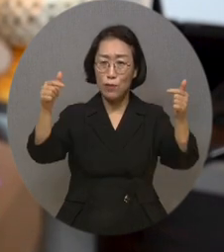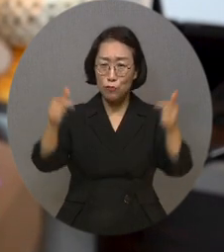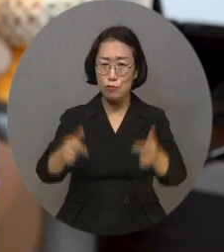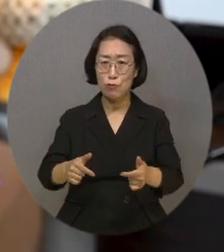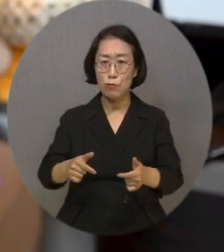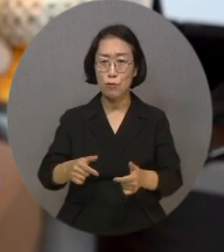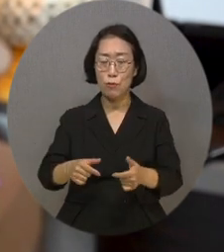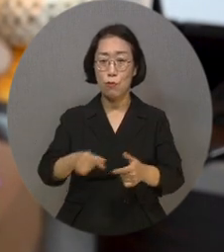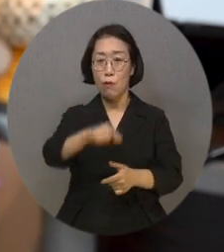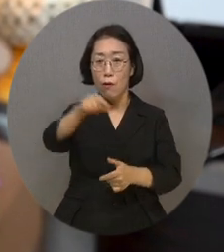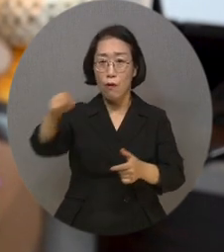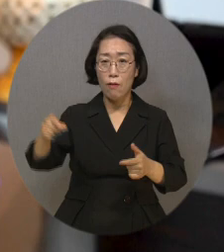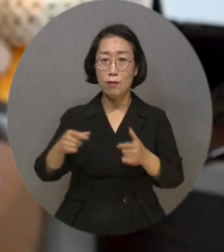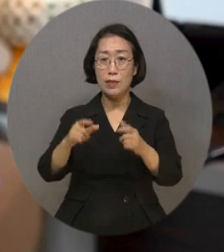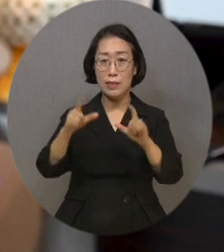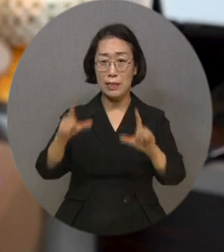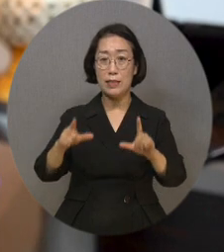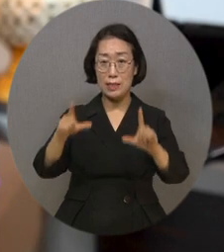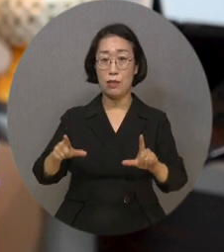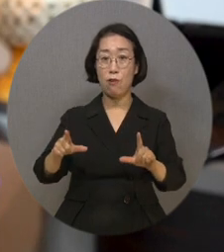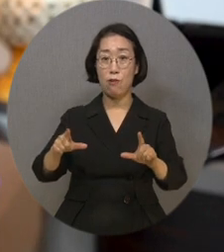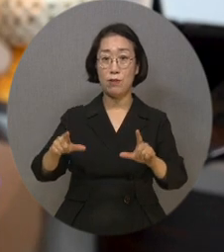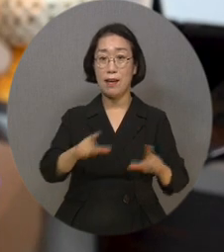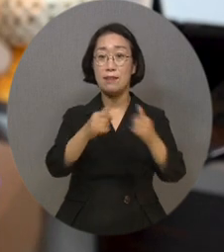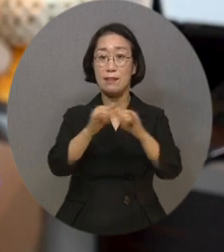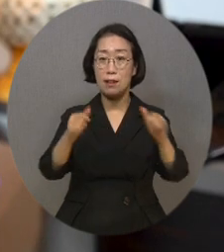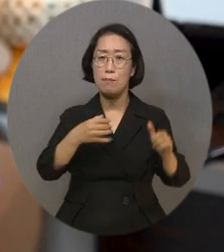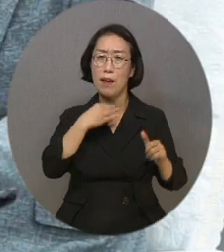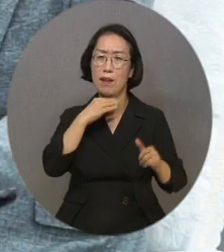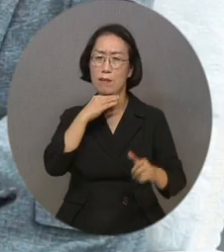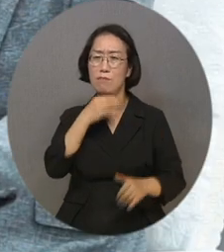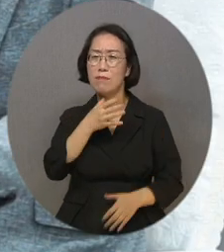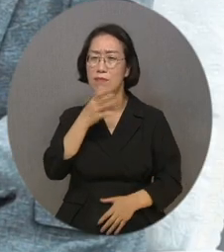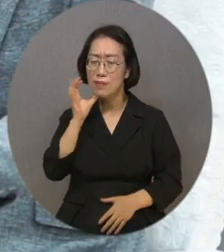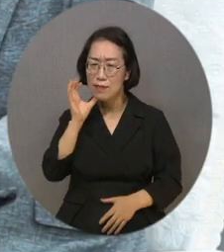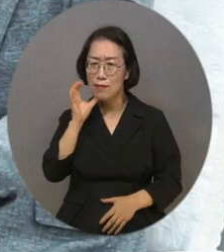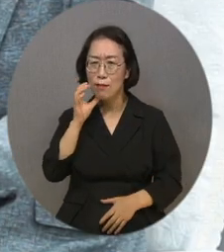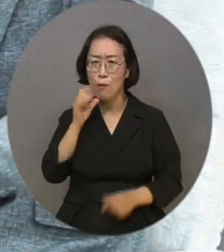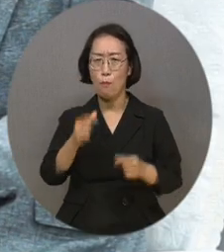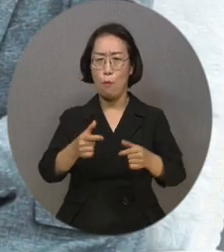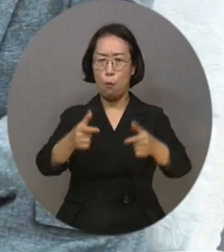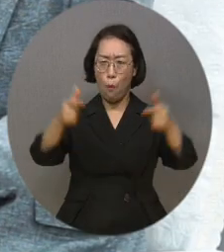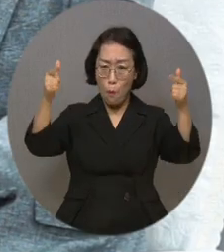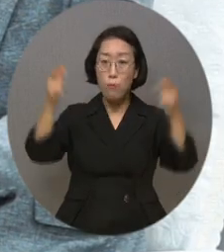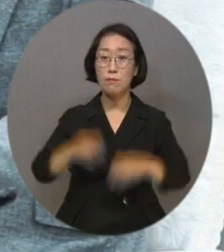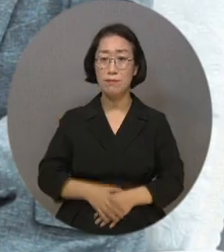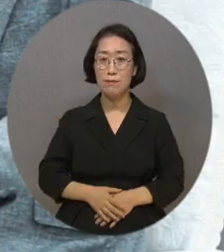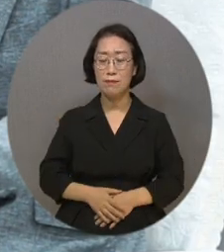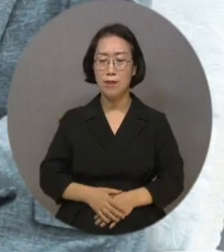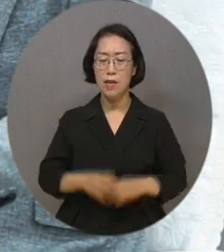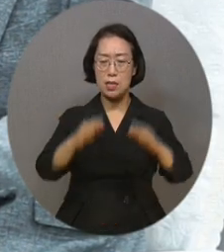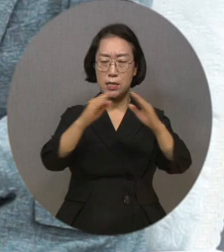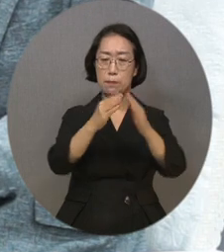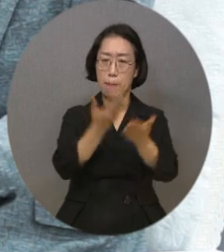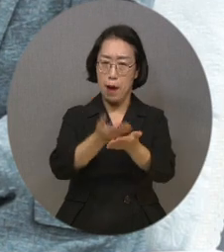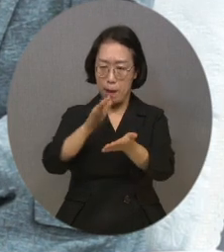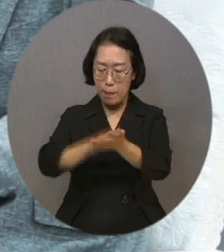진입이잖아요. 근데 이게 단순히 그 일자리가 많고 또 뭐 주거 환경을 개선한다고